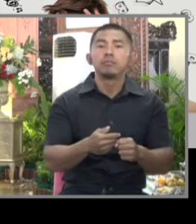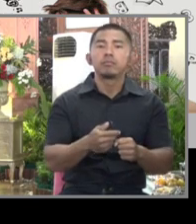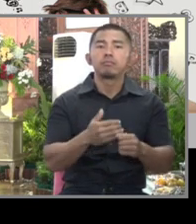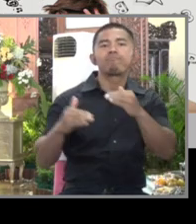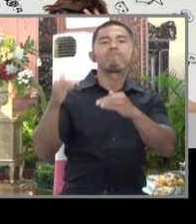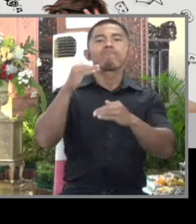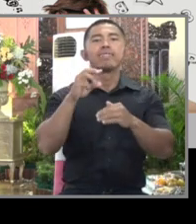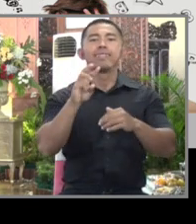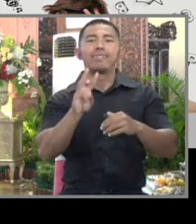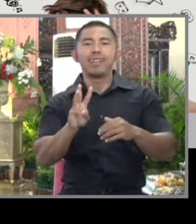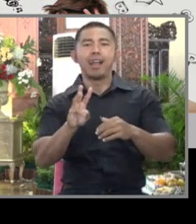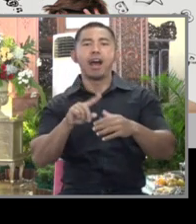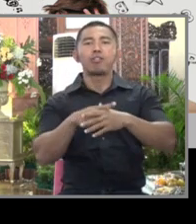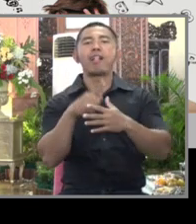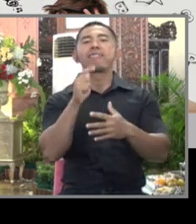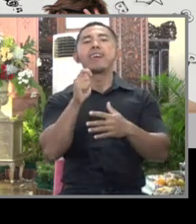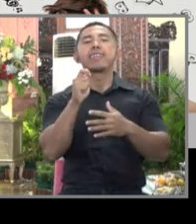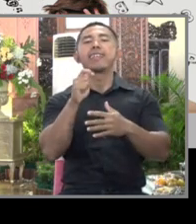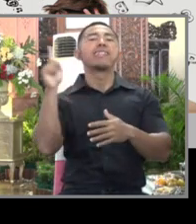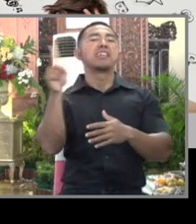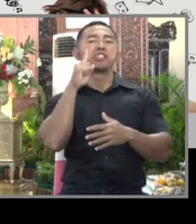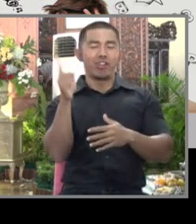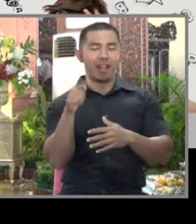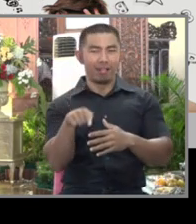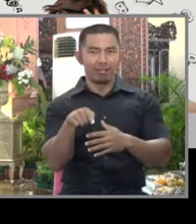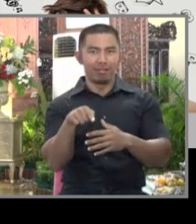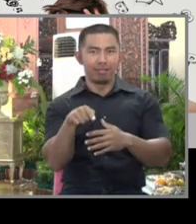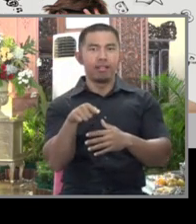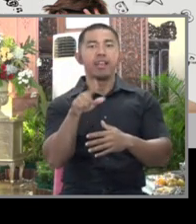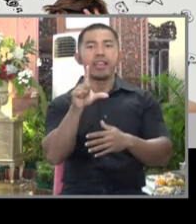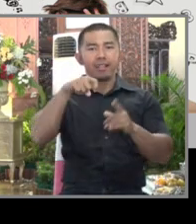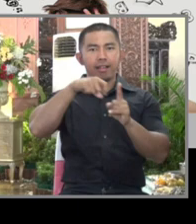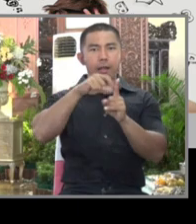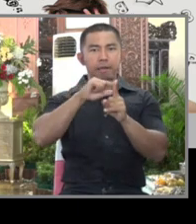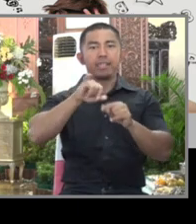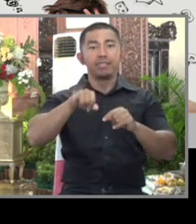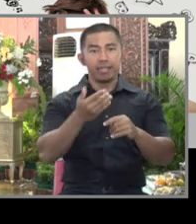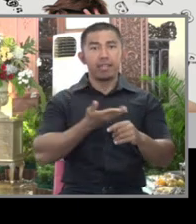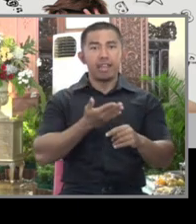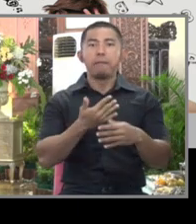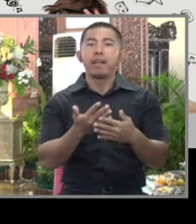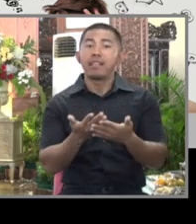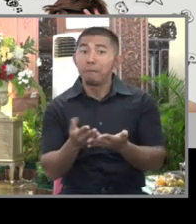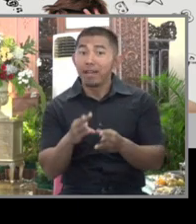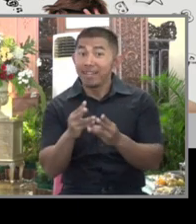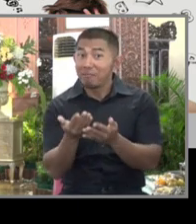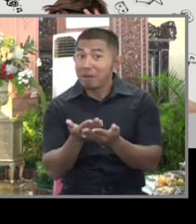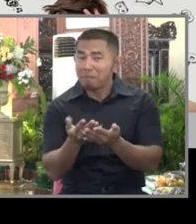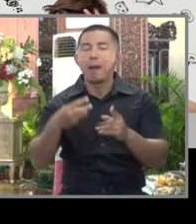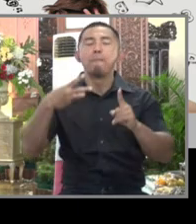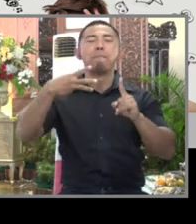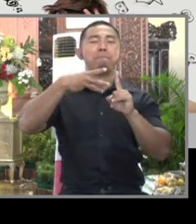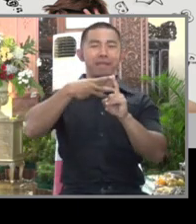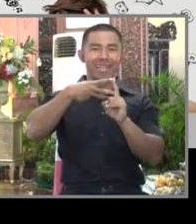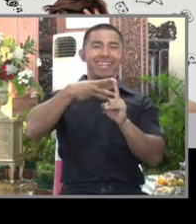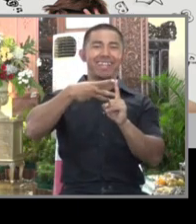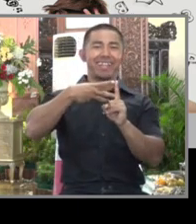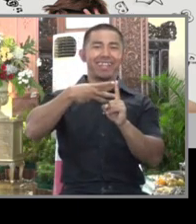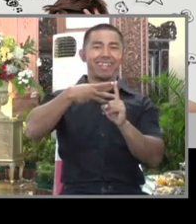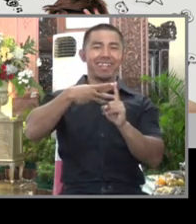atau sudah mencapai target secara nasional dan LKJIP mendapatkan nilai B.